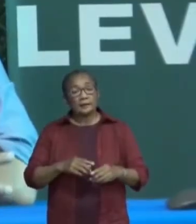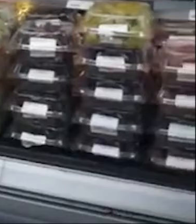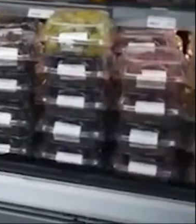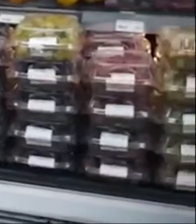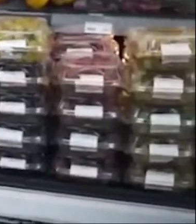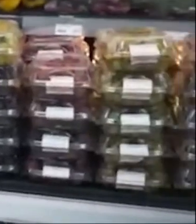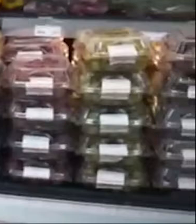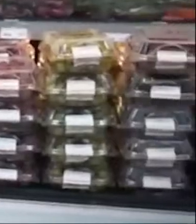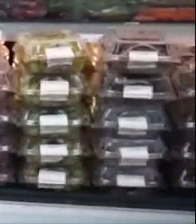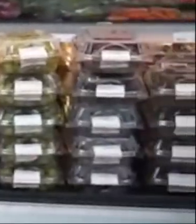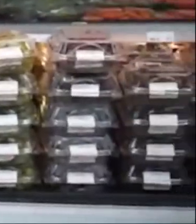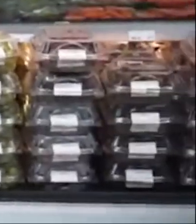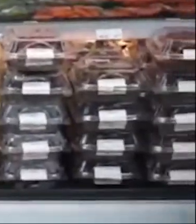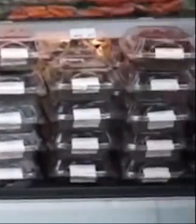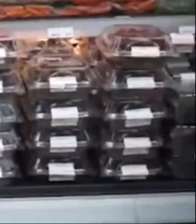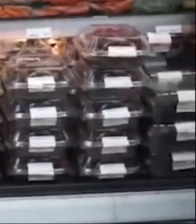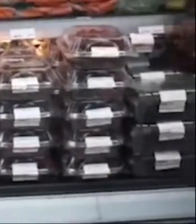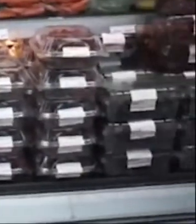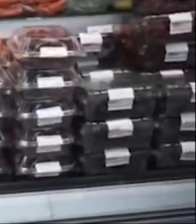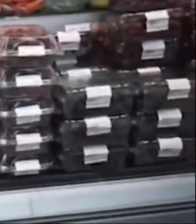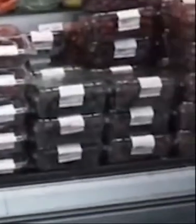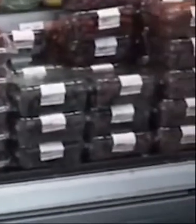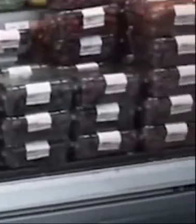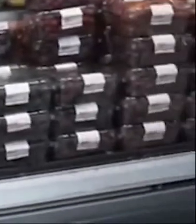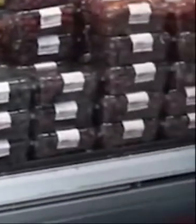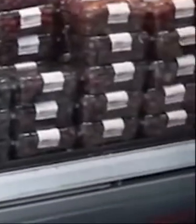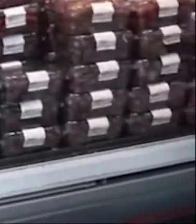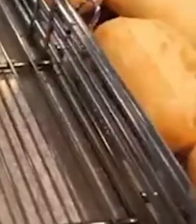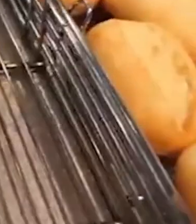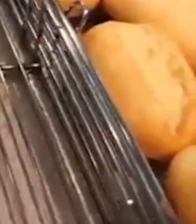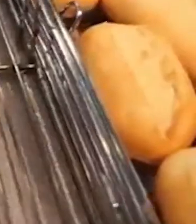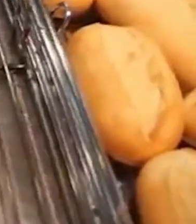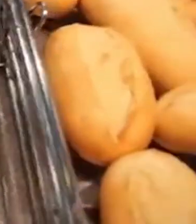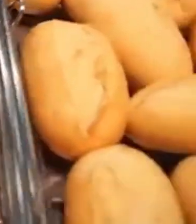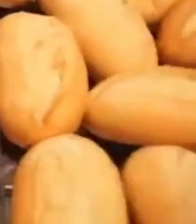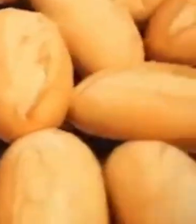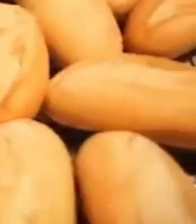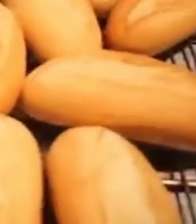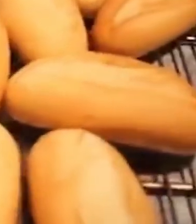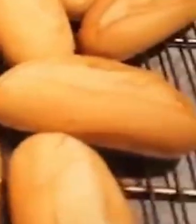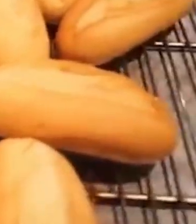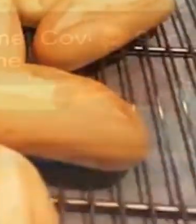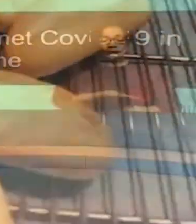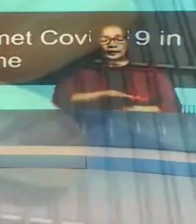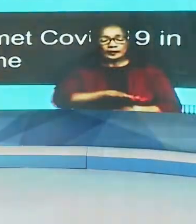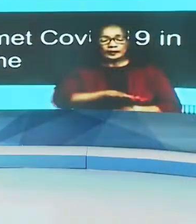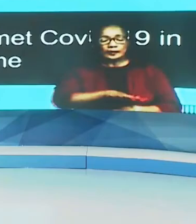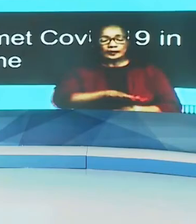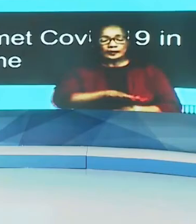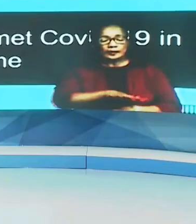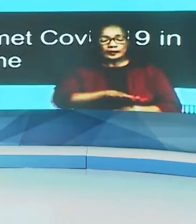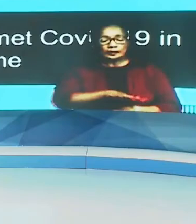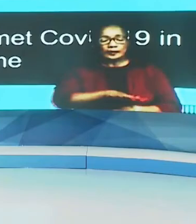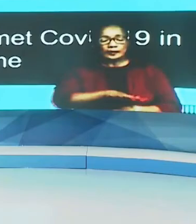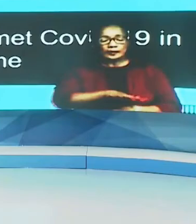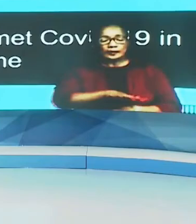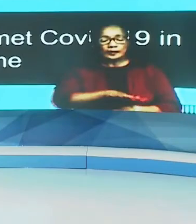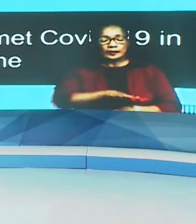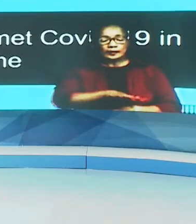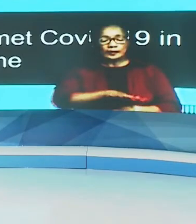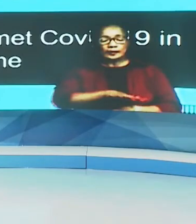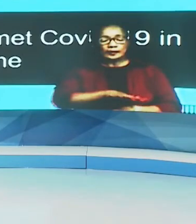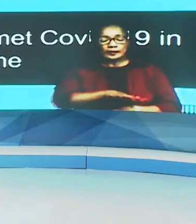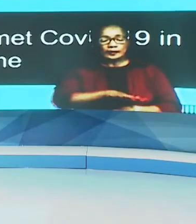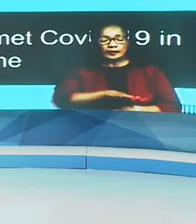brengen. VSB-voorzitter Brian Rente haalde gisteren op de reguliere persconferentie van de overheid aan dat